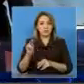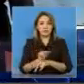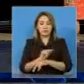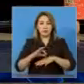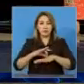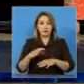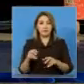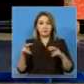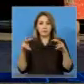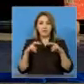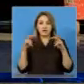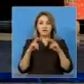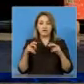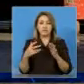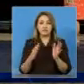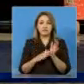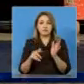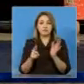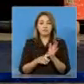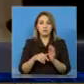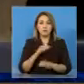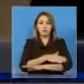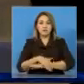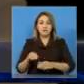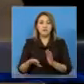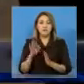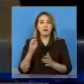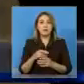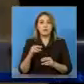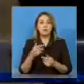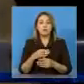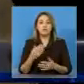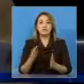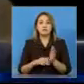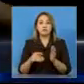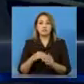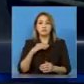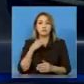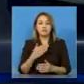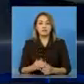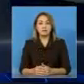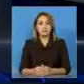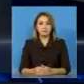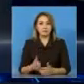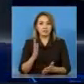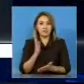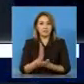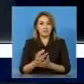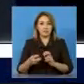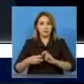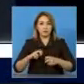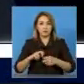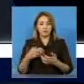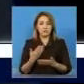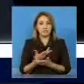работ были проверены 97 улиц и отобраны свыше 1000 проб, где выявлены свыше 90 замечаний. Есть нарушения,